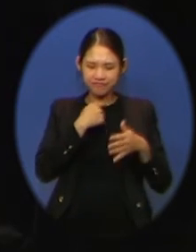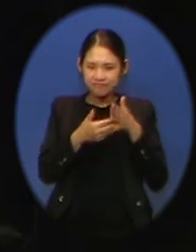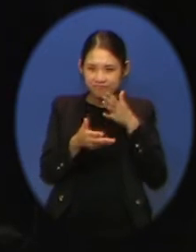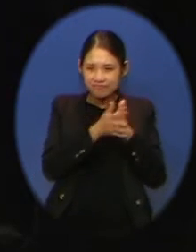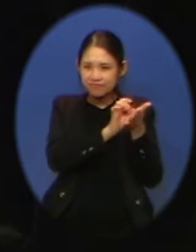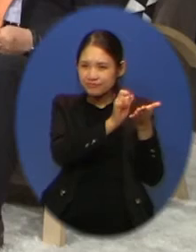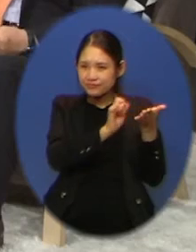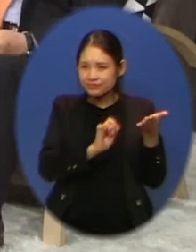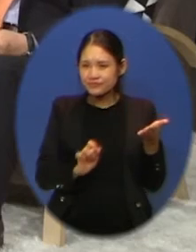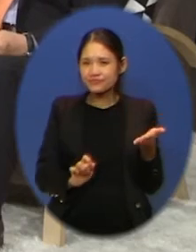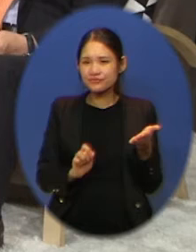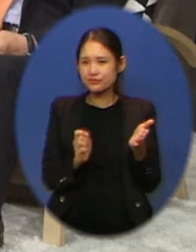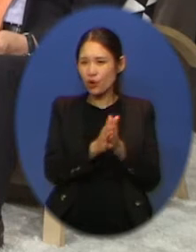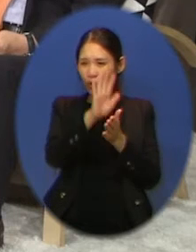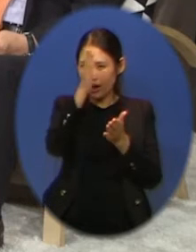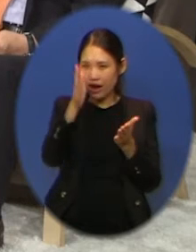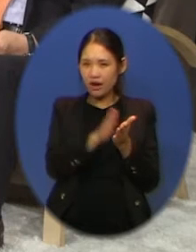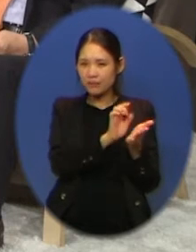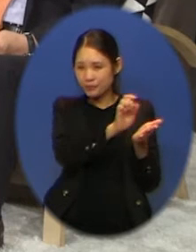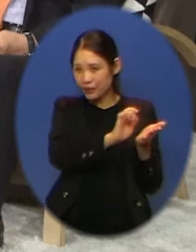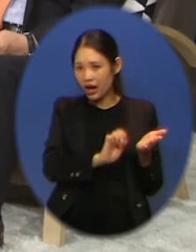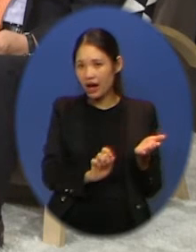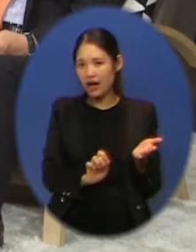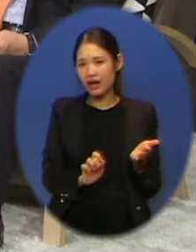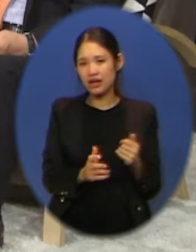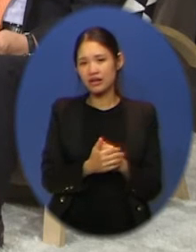했다, 그거 별로 이렇게 그